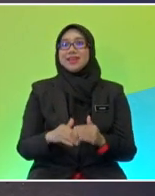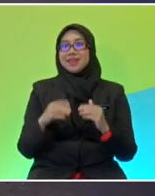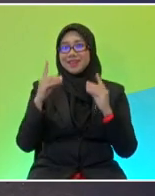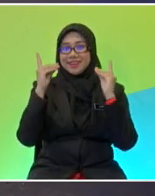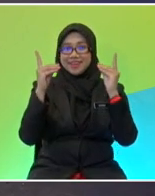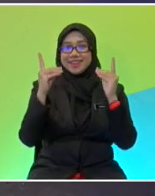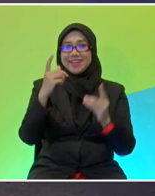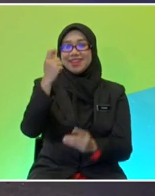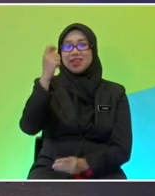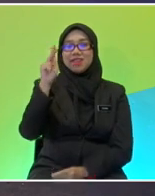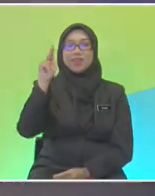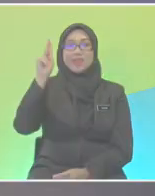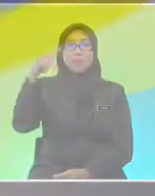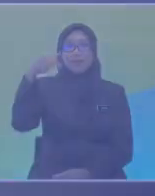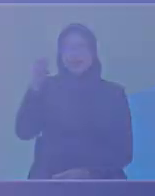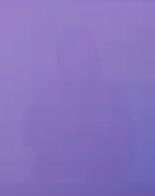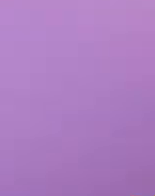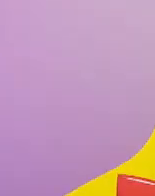Net TV KPM